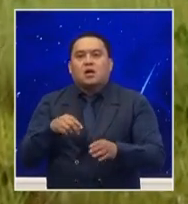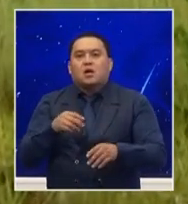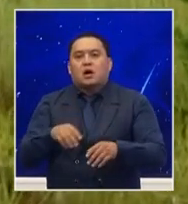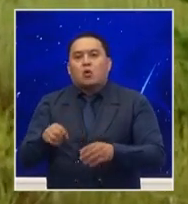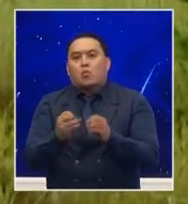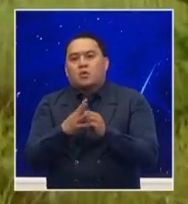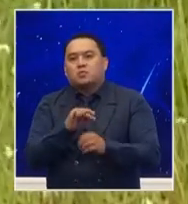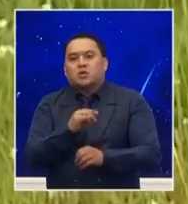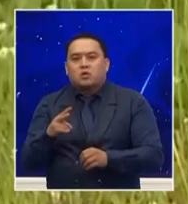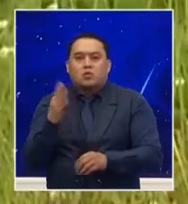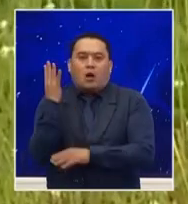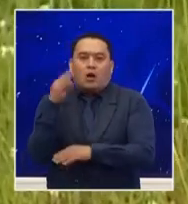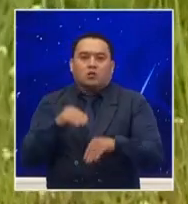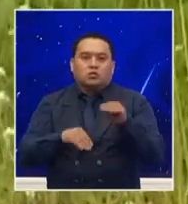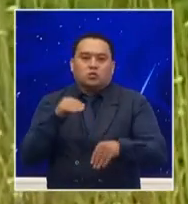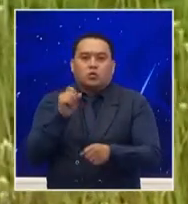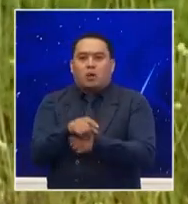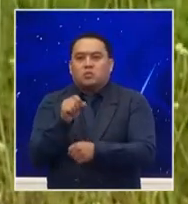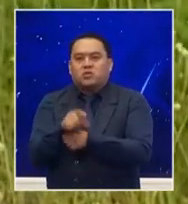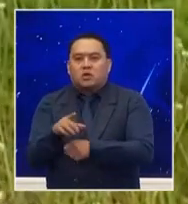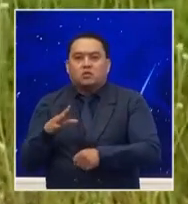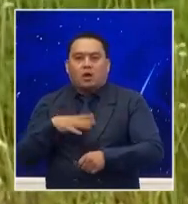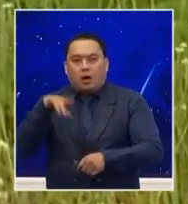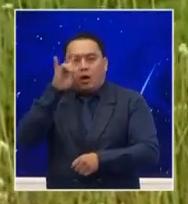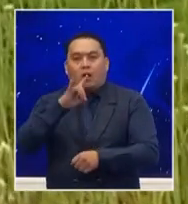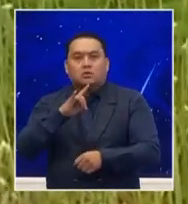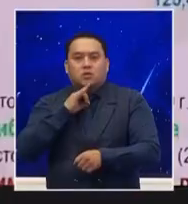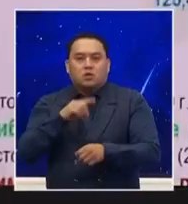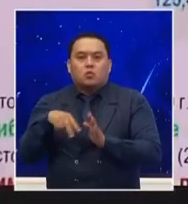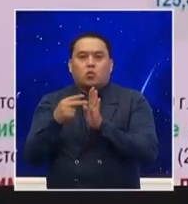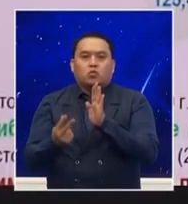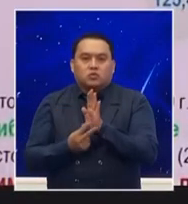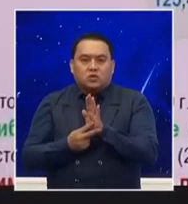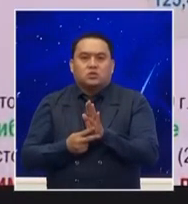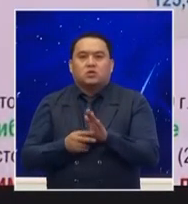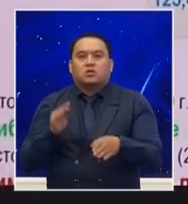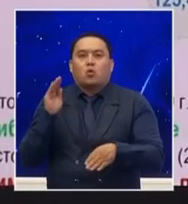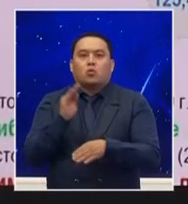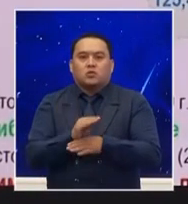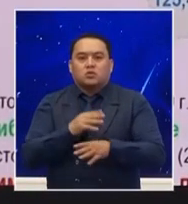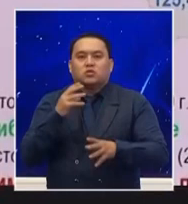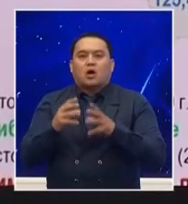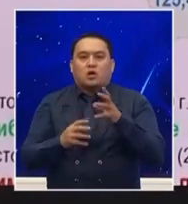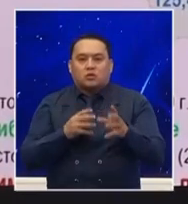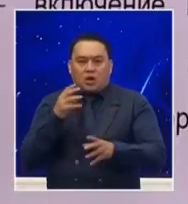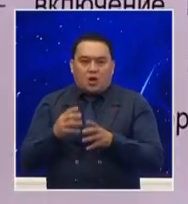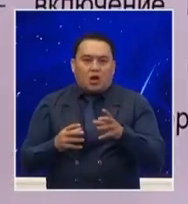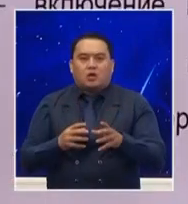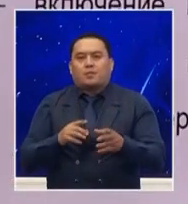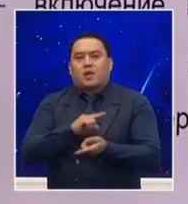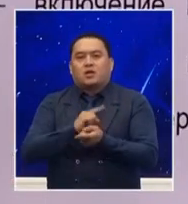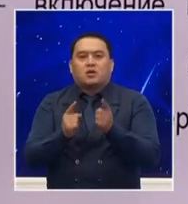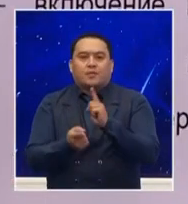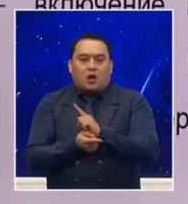мекендерге 15 миллион ағаш отырғызу тапсырылды. Бұл Қазақстанға 2018 жылы қосылған жаһандық